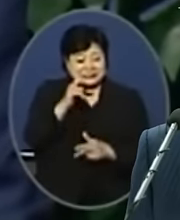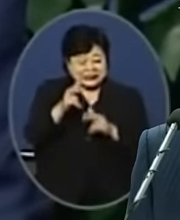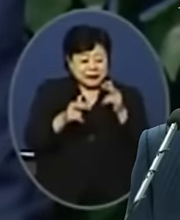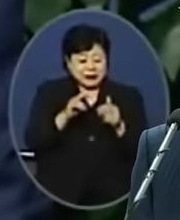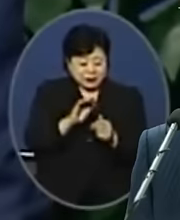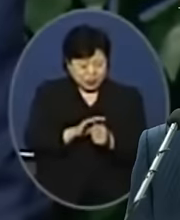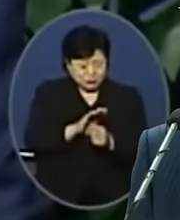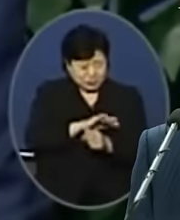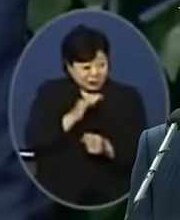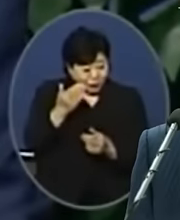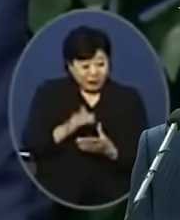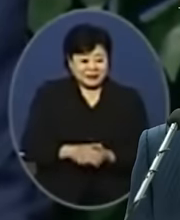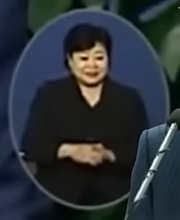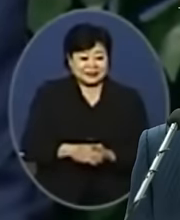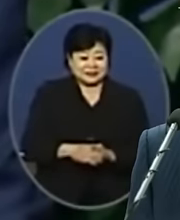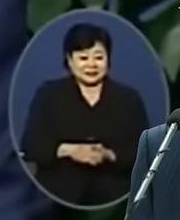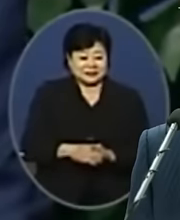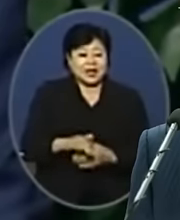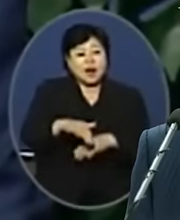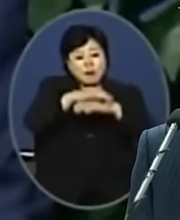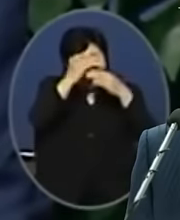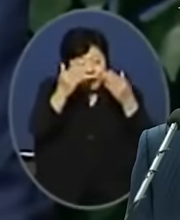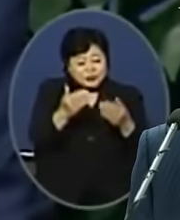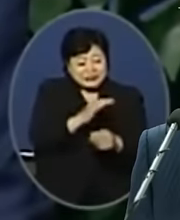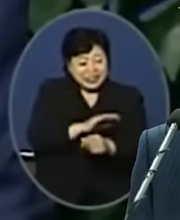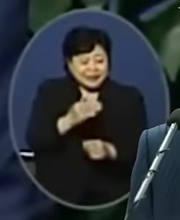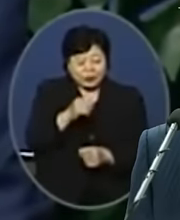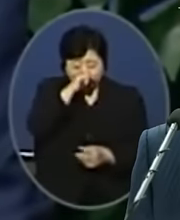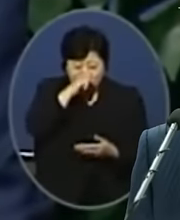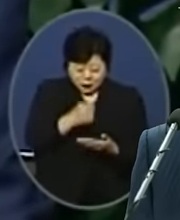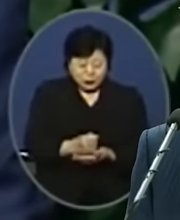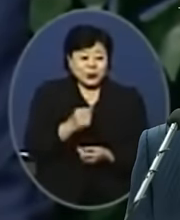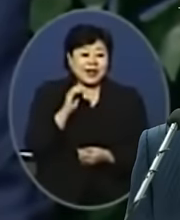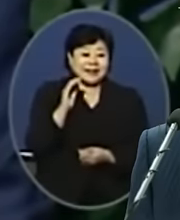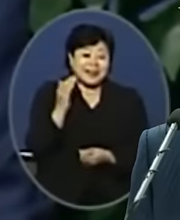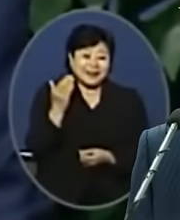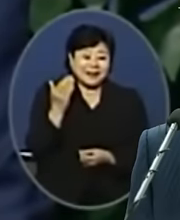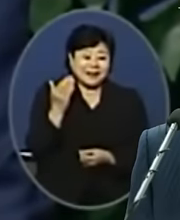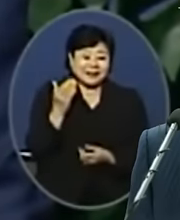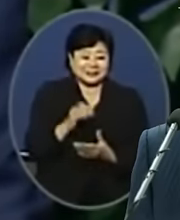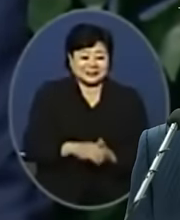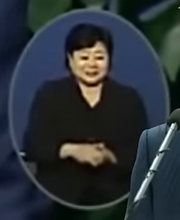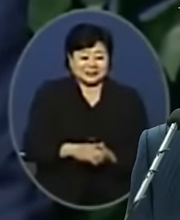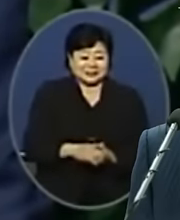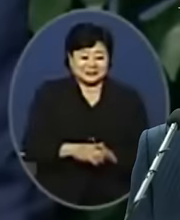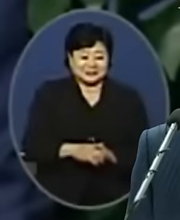사업을 하라면 사업을 하면 잘 되고 모든 것이 잘 되고 형통하게 되는데